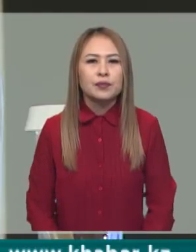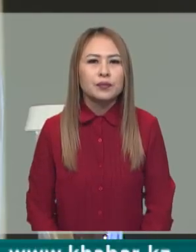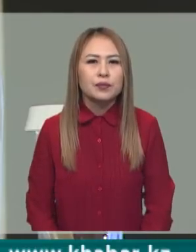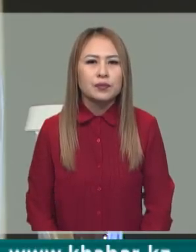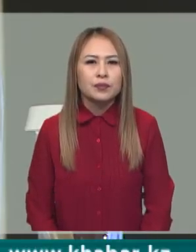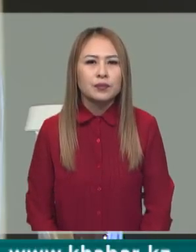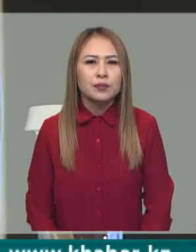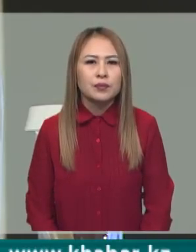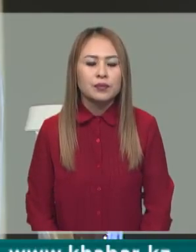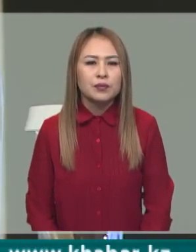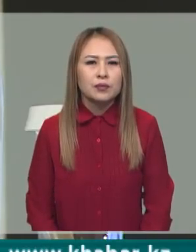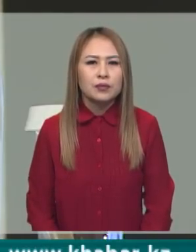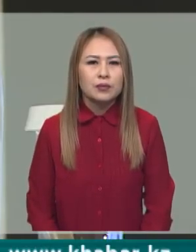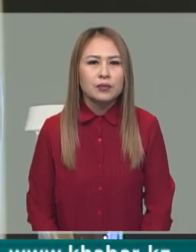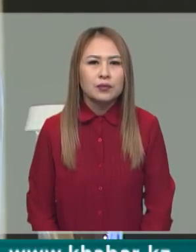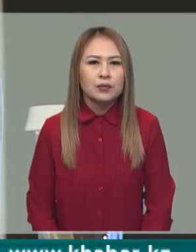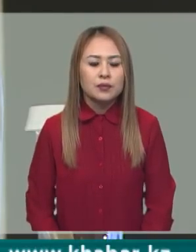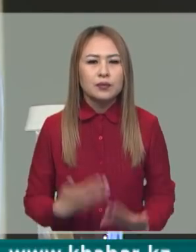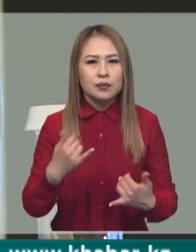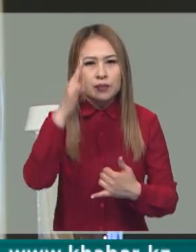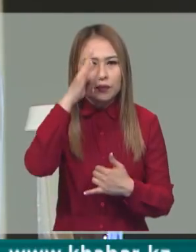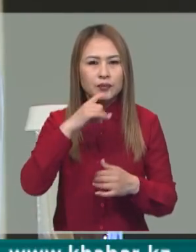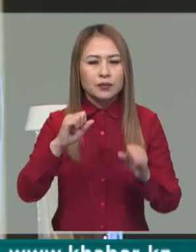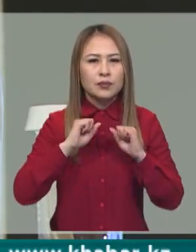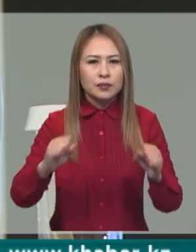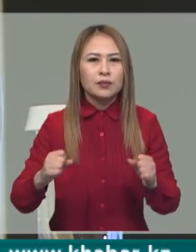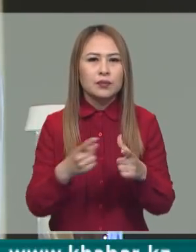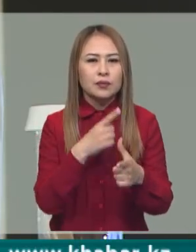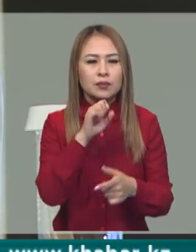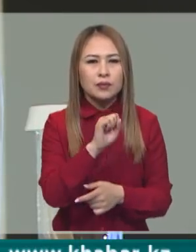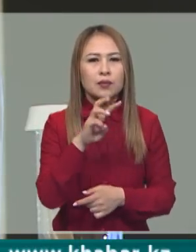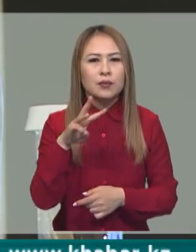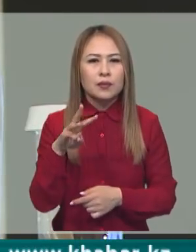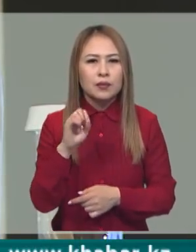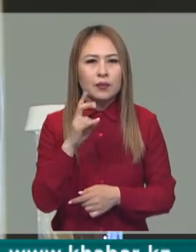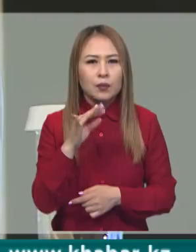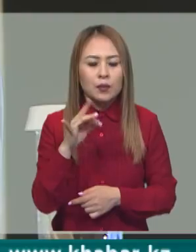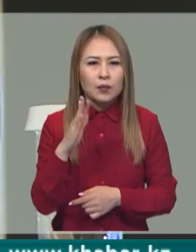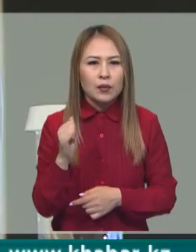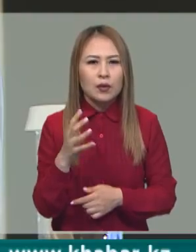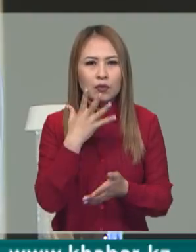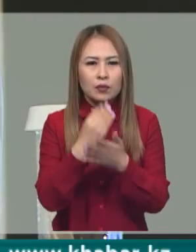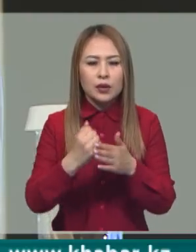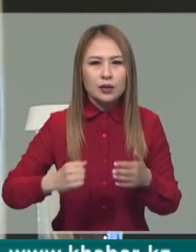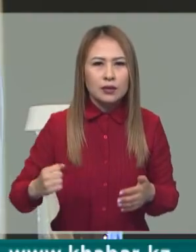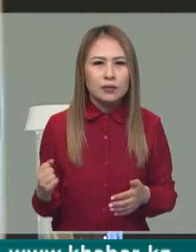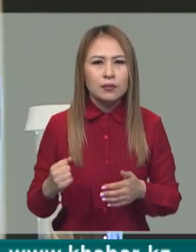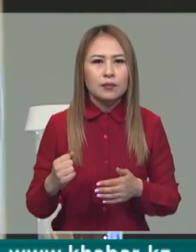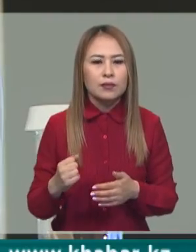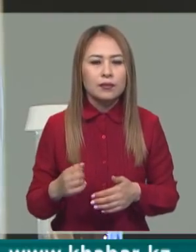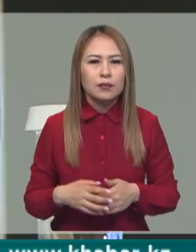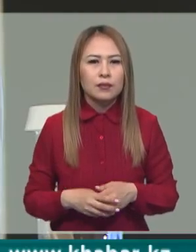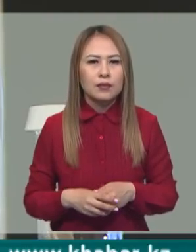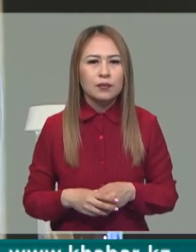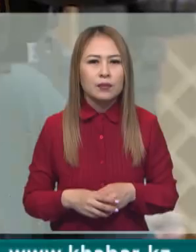Осы Ақтөбенің біздің қазақтың батыр қызы Әлия Молдағұлова өзі жерлес, өзі маған ұрылас